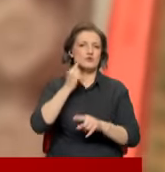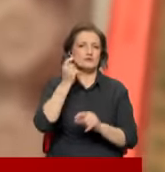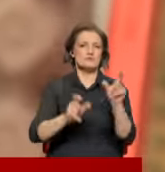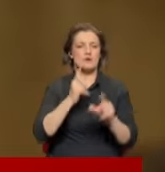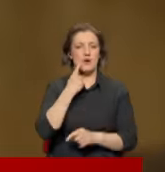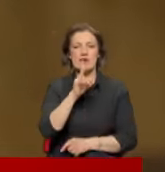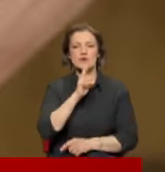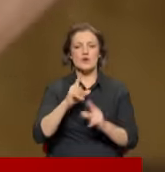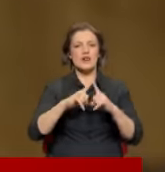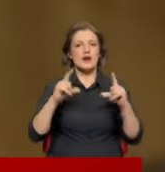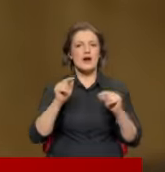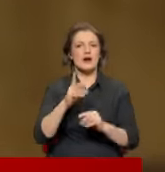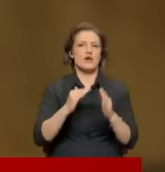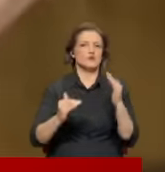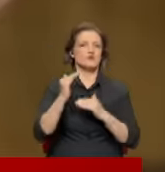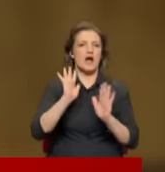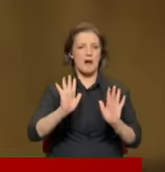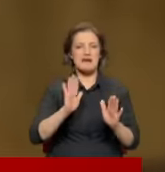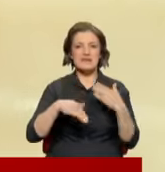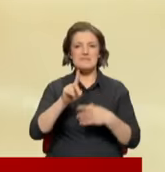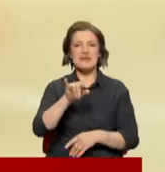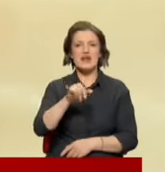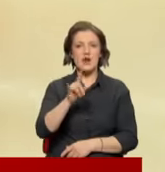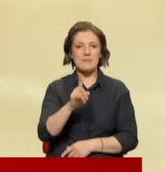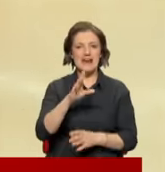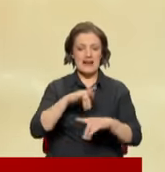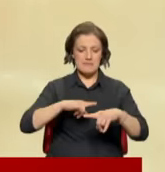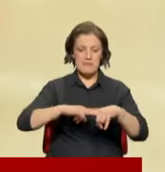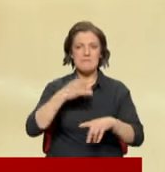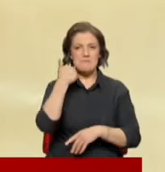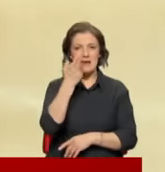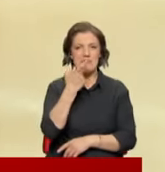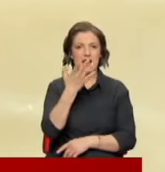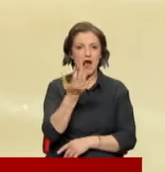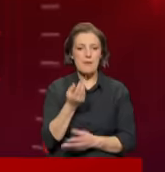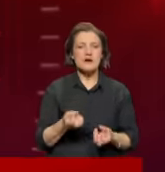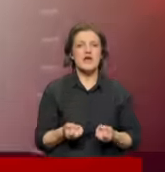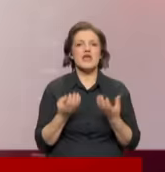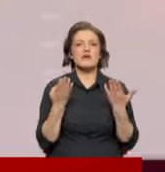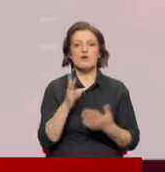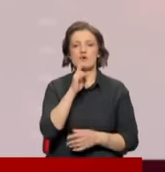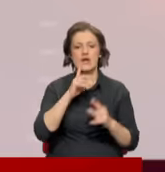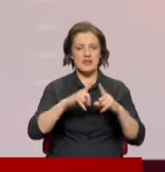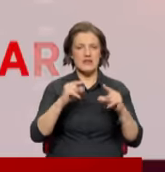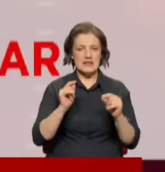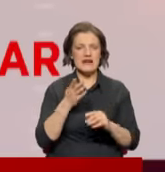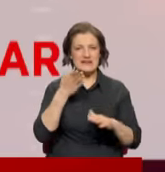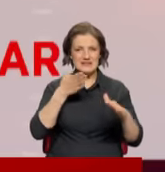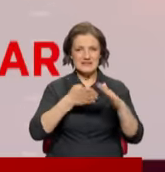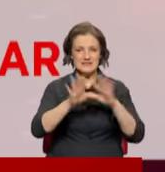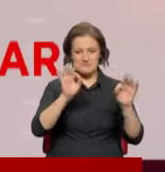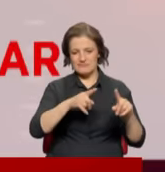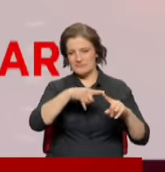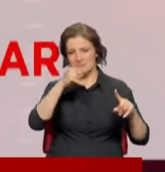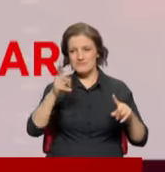göre. 200 lira en yüksek banknot ama değil bir kilo, bir kalıp beyaz peynir almaya dahi yetmiyor. 200 lira tedavüle girdiği yıldan